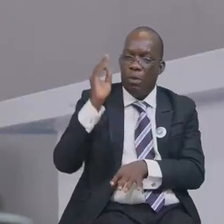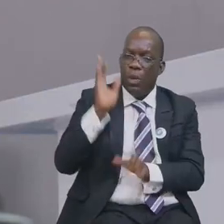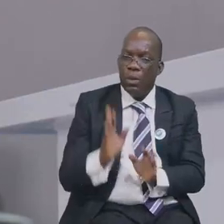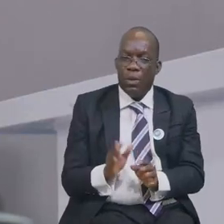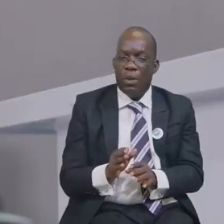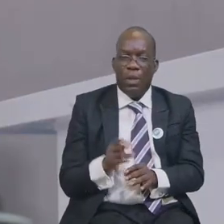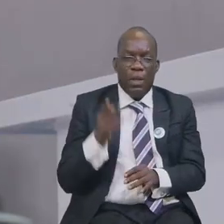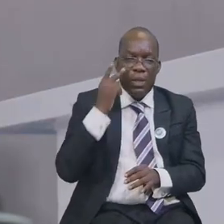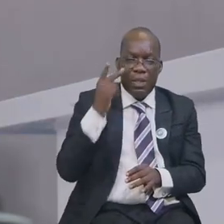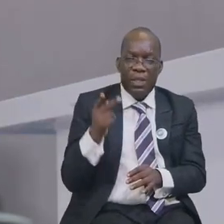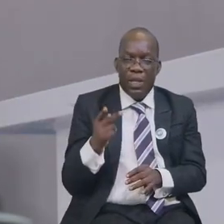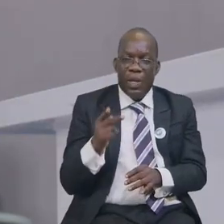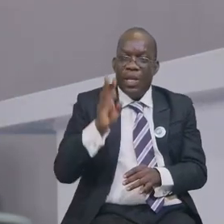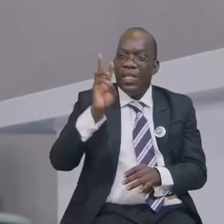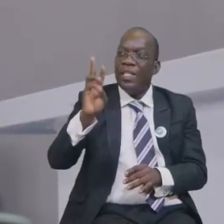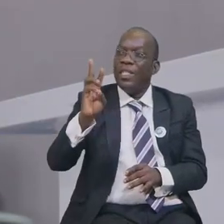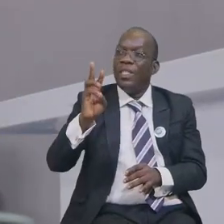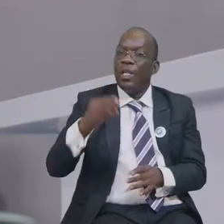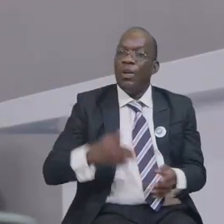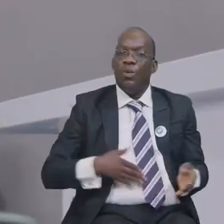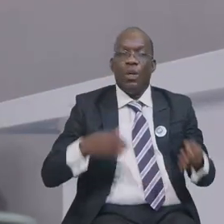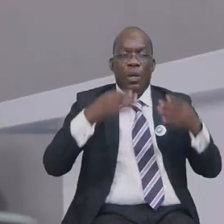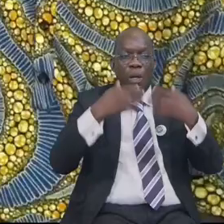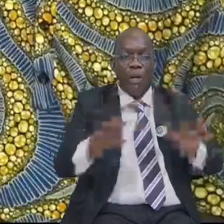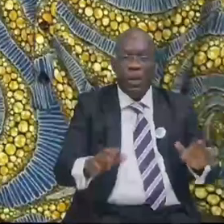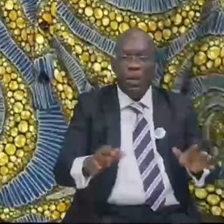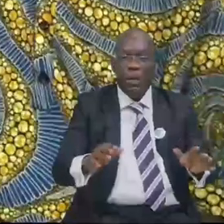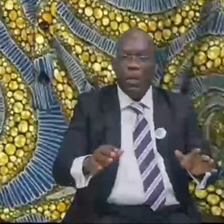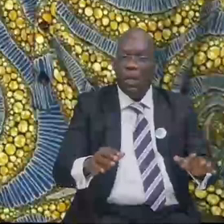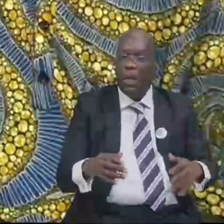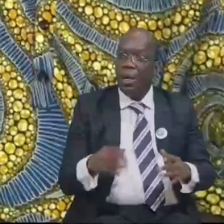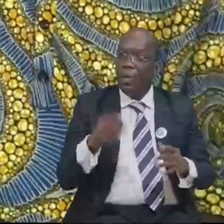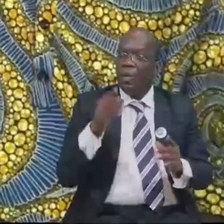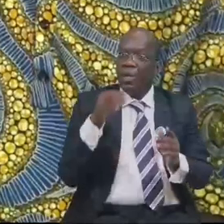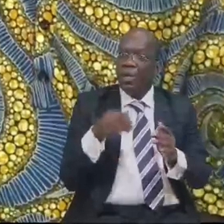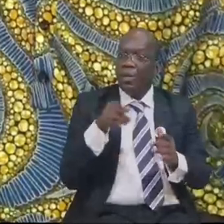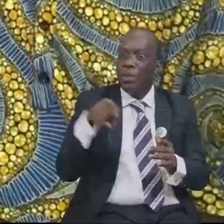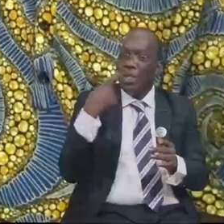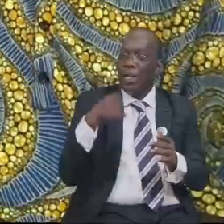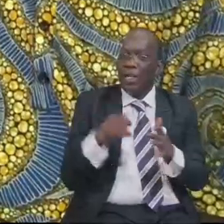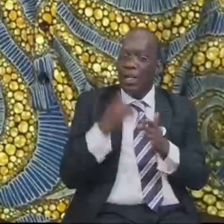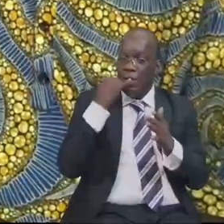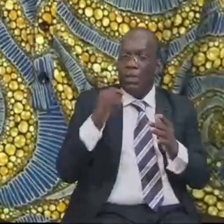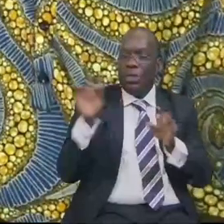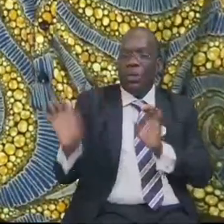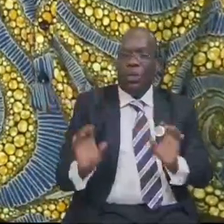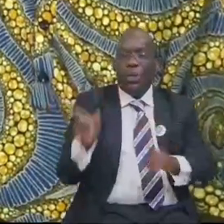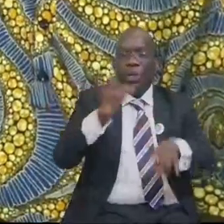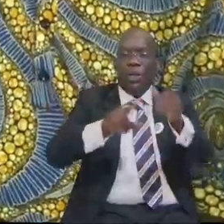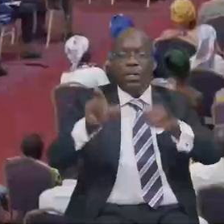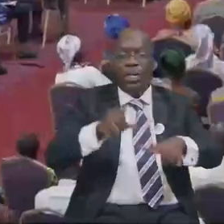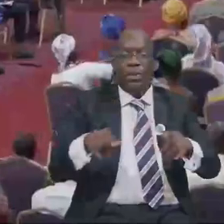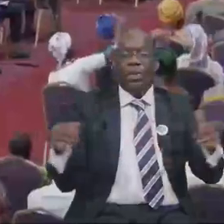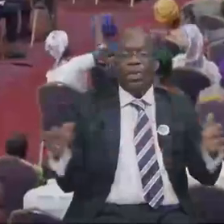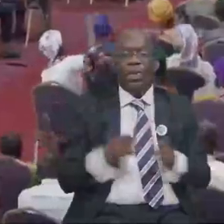J'ai dit qu'il y a 5-6 couches. Et c'est comme ça que tu veux prier. J'ai dit, c'est fait. Quelqu'un aide-moi à crier, c'est fait.